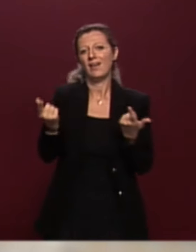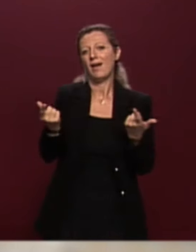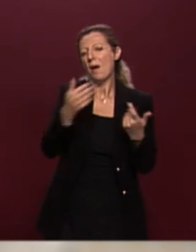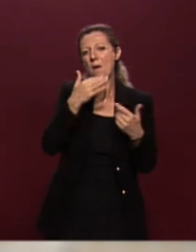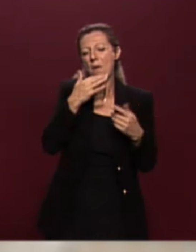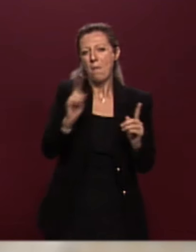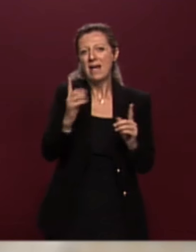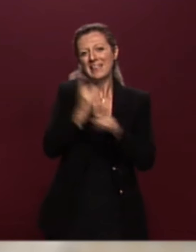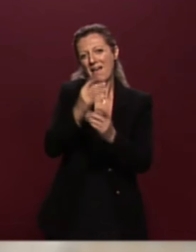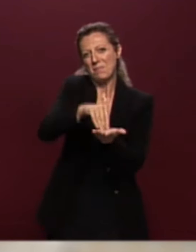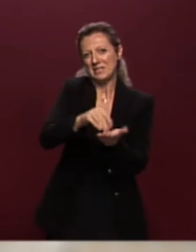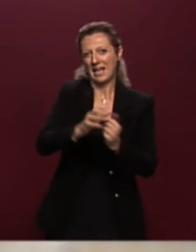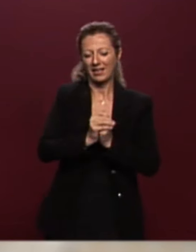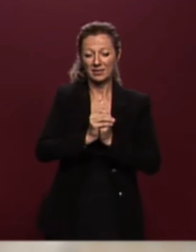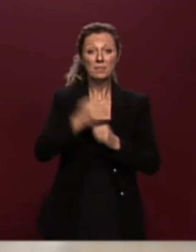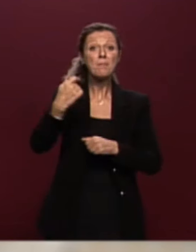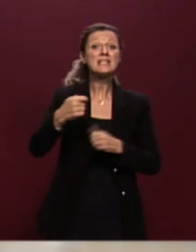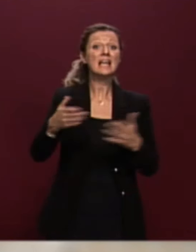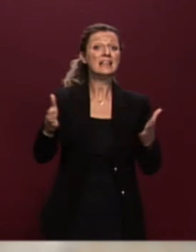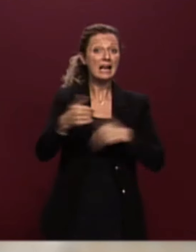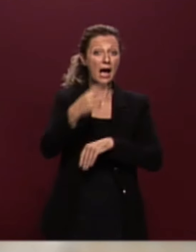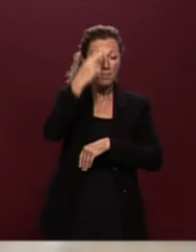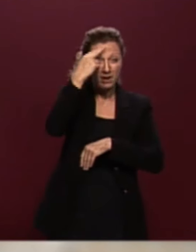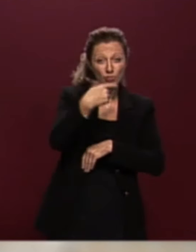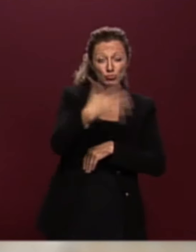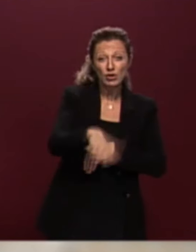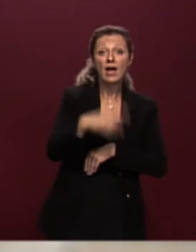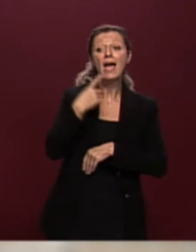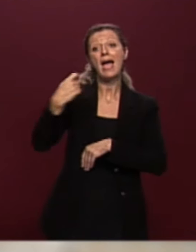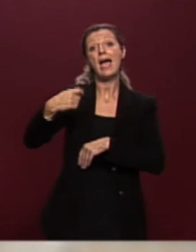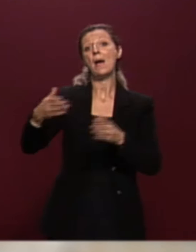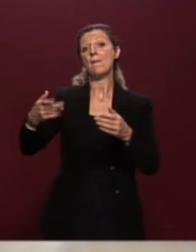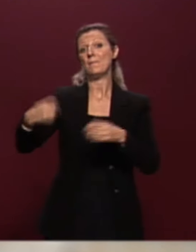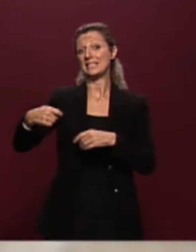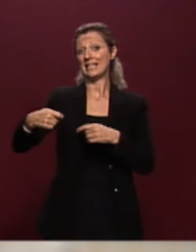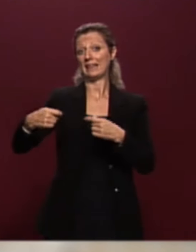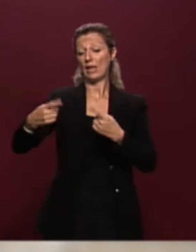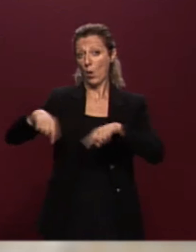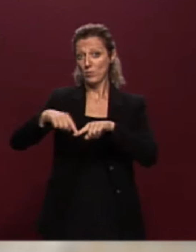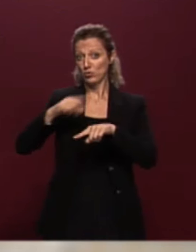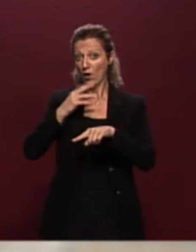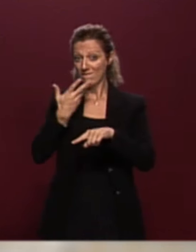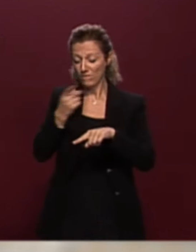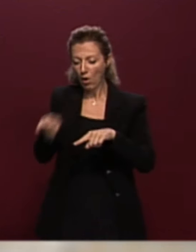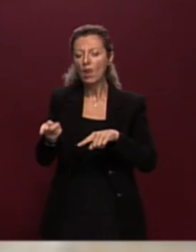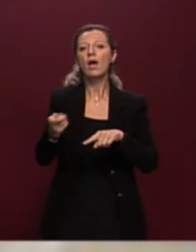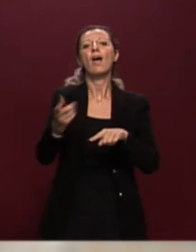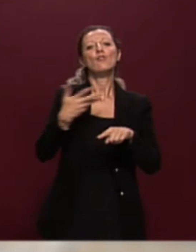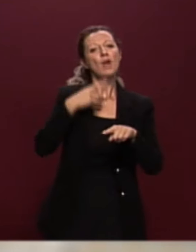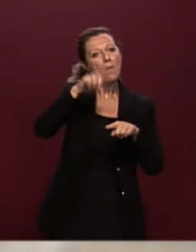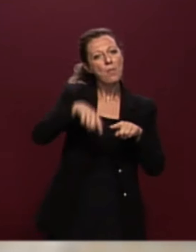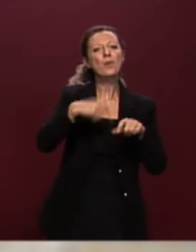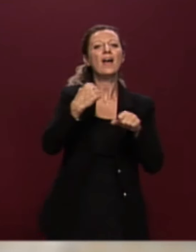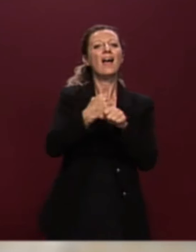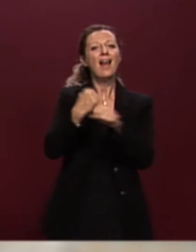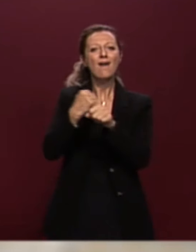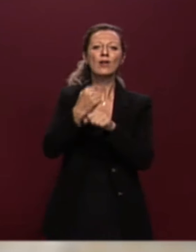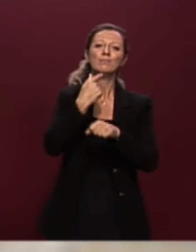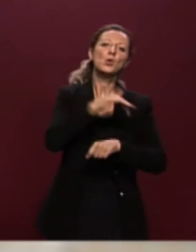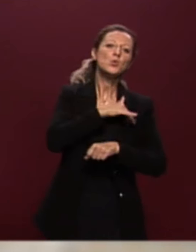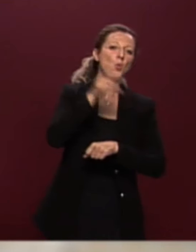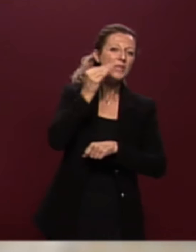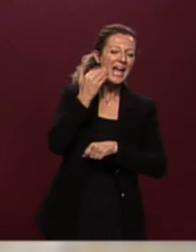Camera e come voluto dalla Presidente della Commissione, seguiranno i lavori anche degli studenti e le studentesse delle scuole.